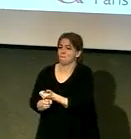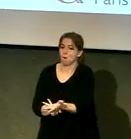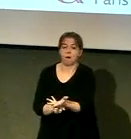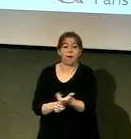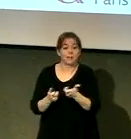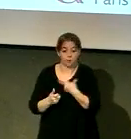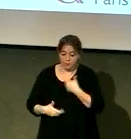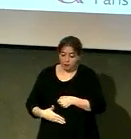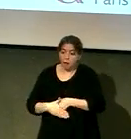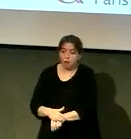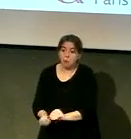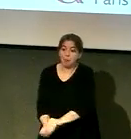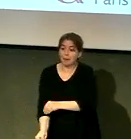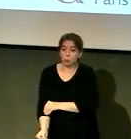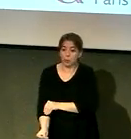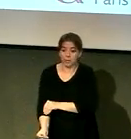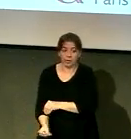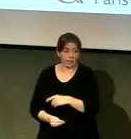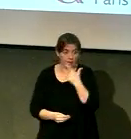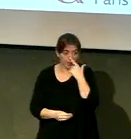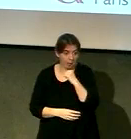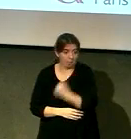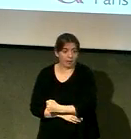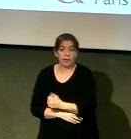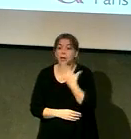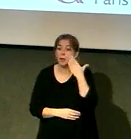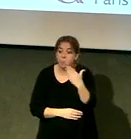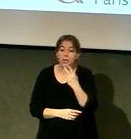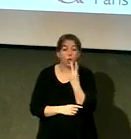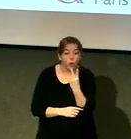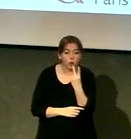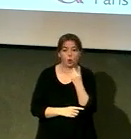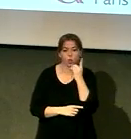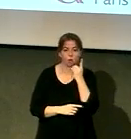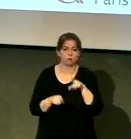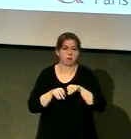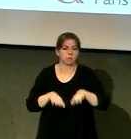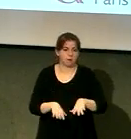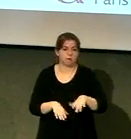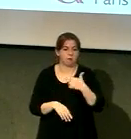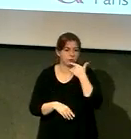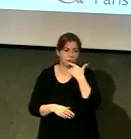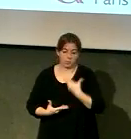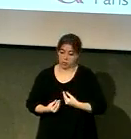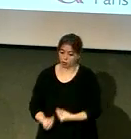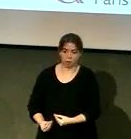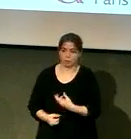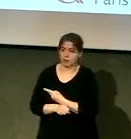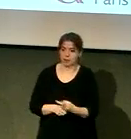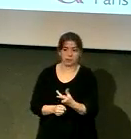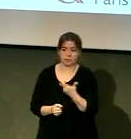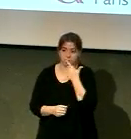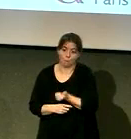il est multiplié si vous avez 2 produits qui induisent la prématurité. Donc c'est vraiment quelque chose qu'il